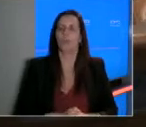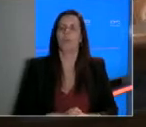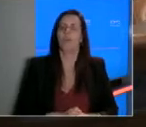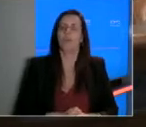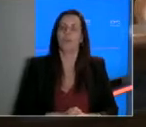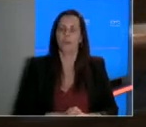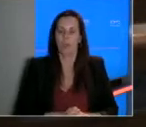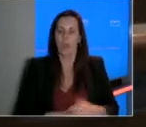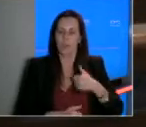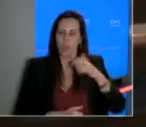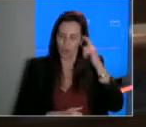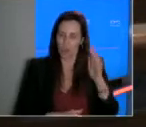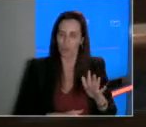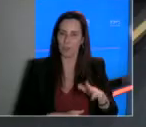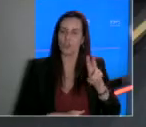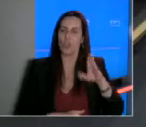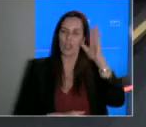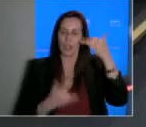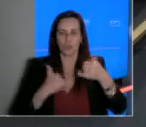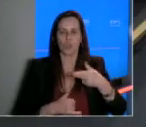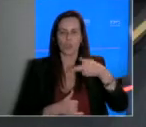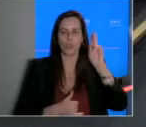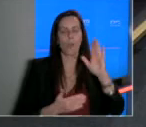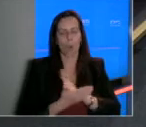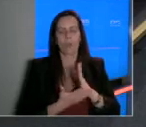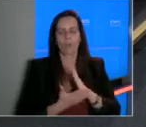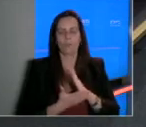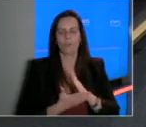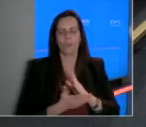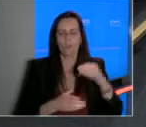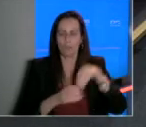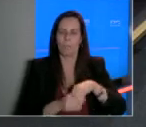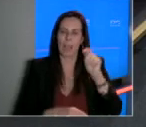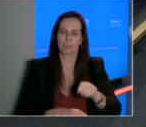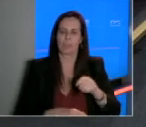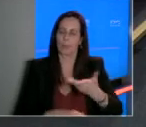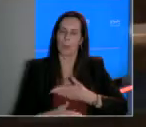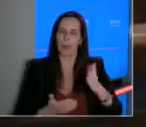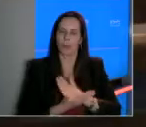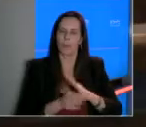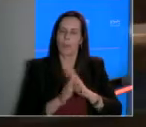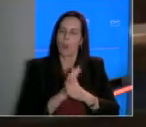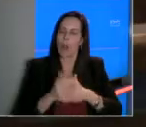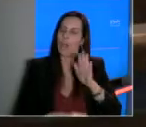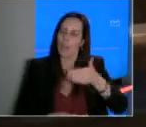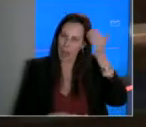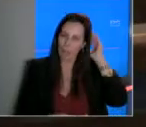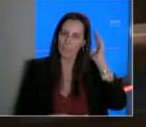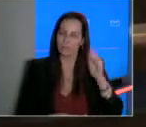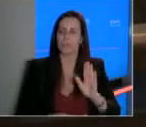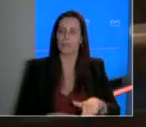עליו. אני חושבת שיש עתיד היום הרבה יותר בשלים לקחת מקום בכנסת, בקבלת ההחלטות, בכל ההליכים, גם יאיר לפיד